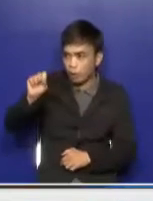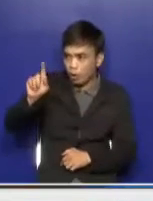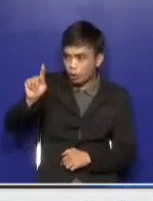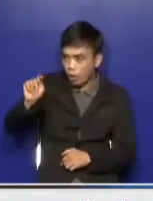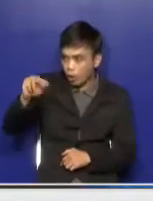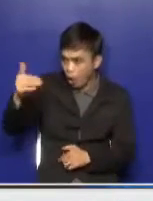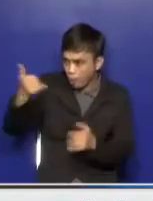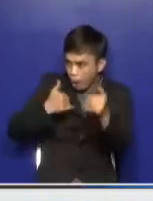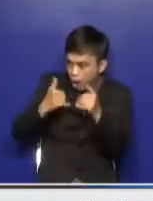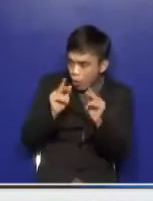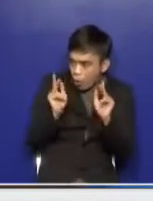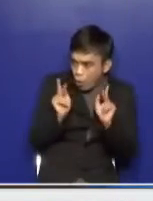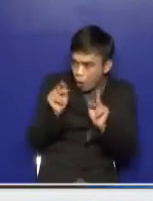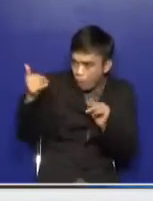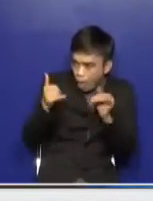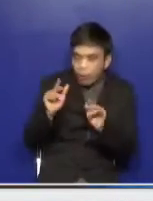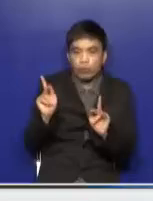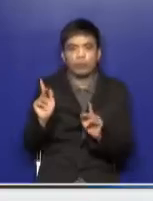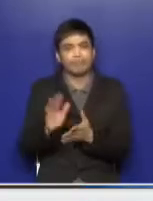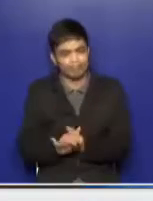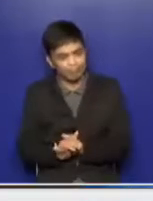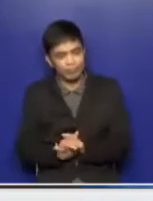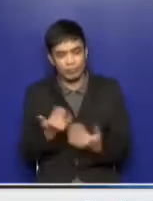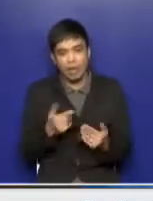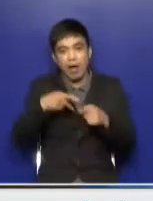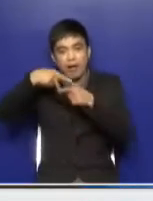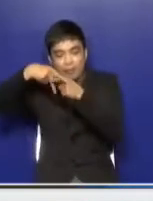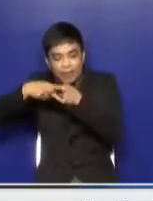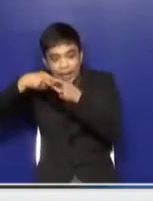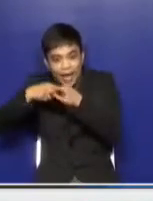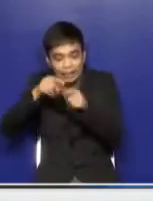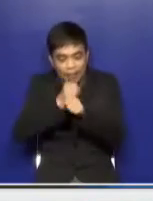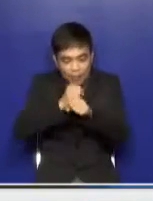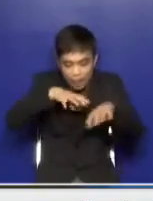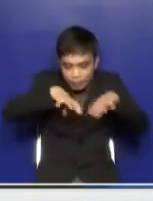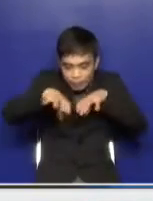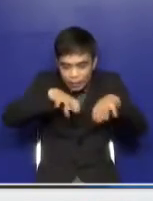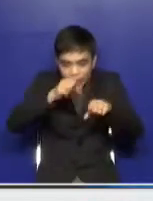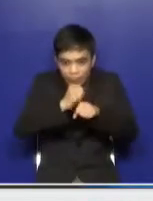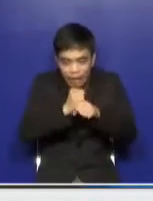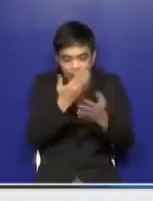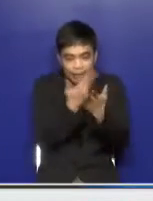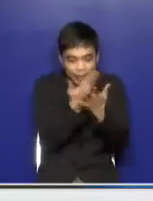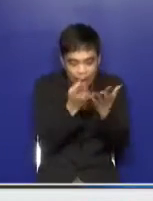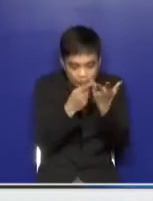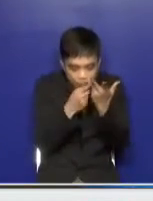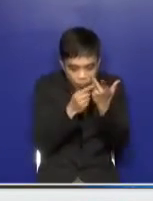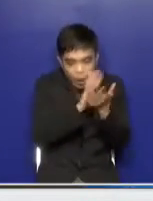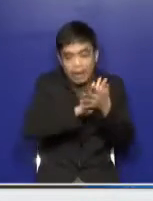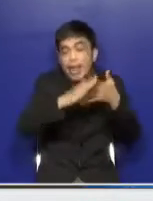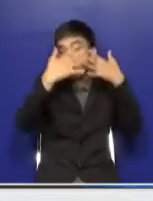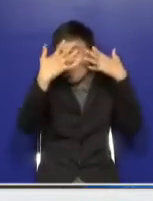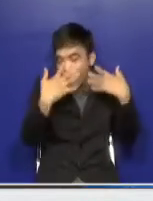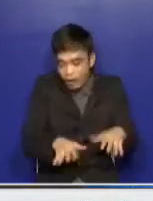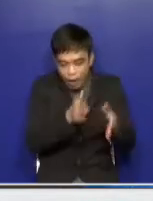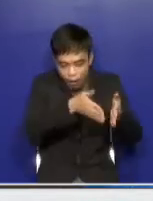รวจสอบเมื่อไรบางครั้งช่างที่เขามาคำนวณราคาไปแล้วแล้วก็ออกมาก่อสร้างเสร็จเรียบร้อยแล้วส